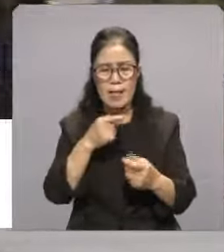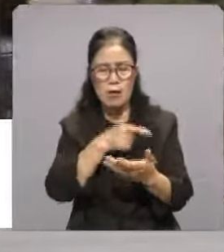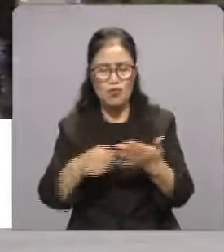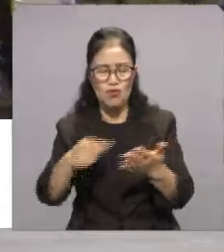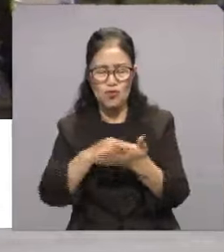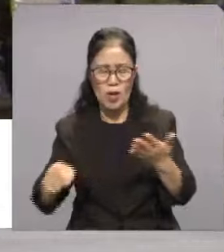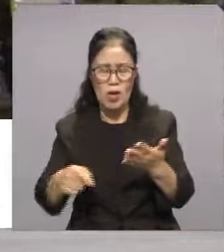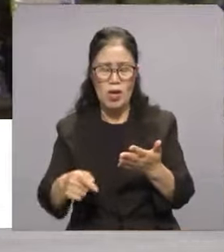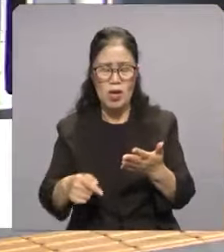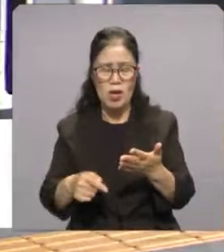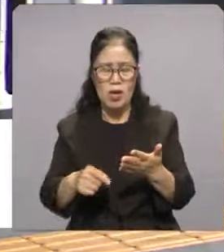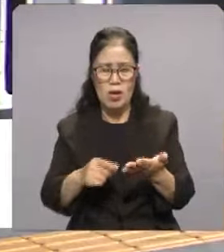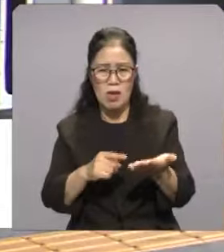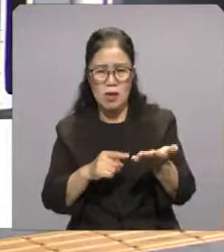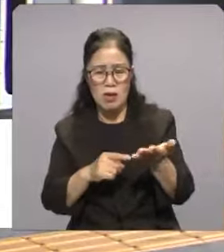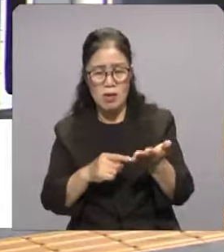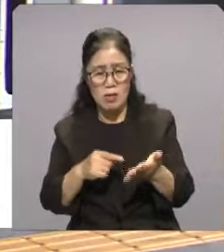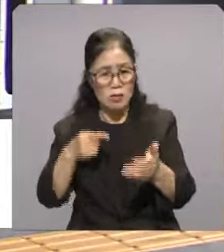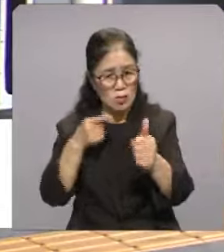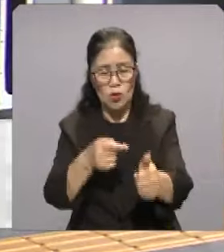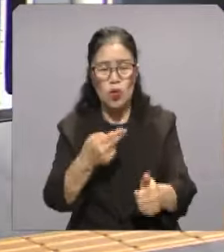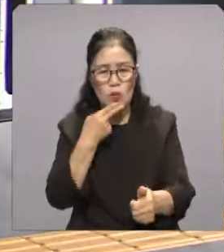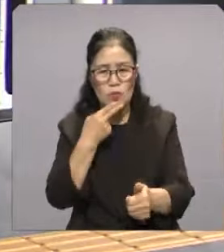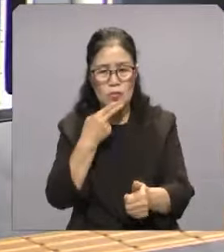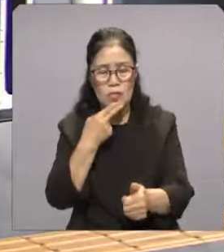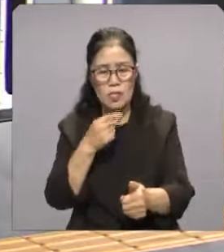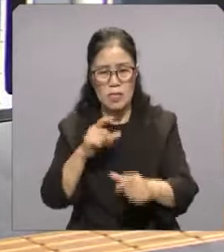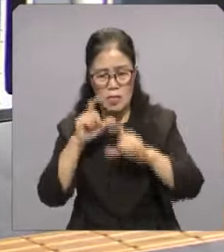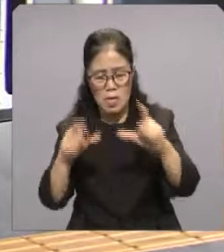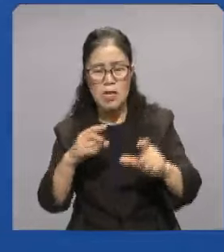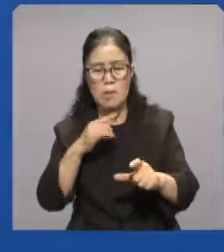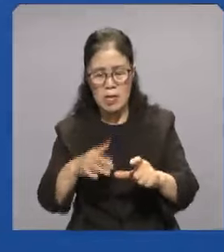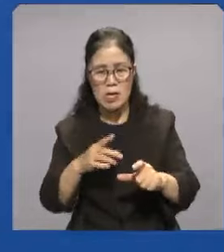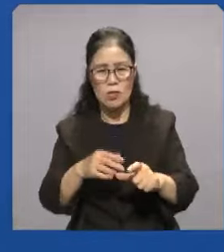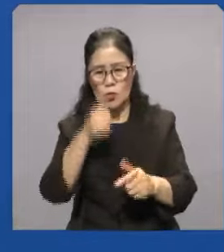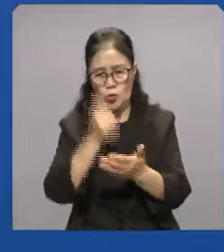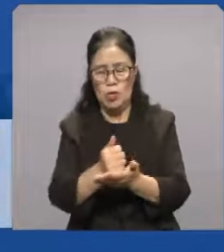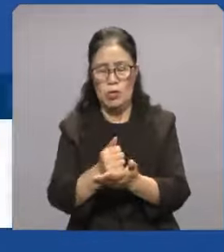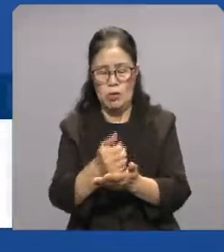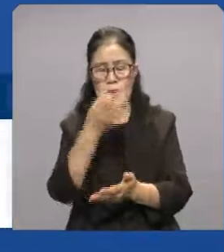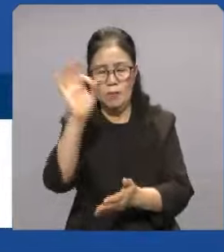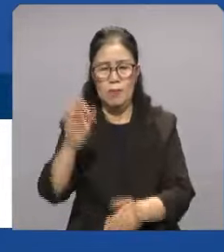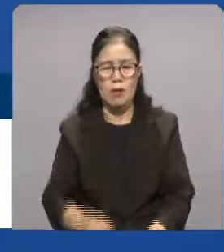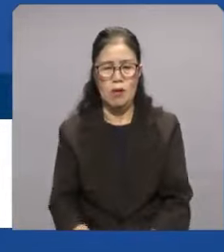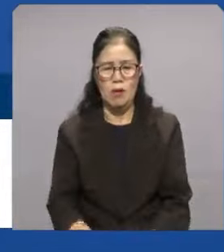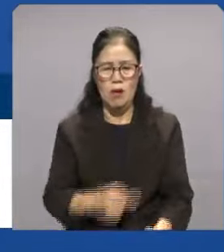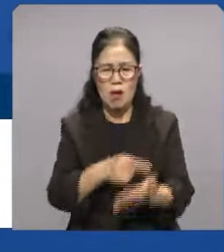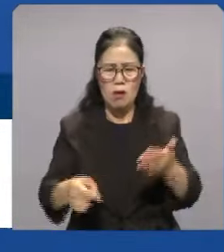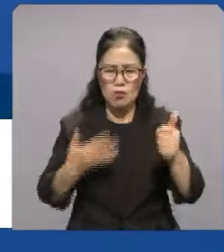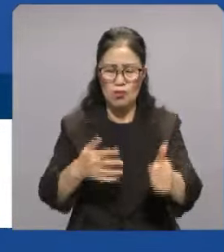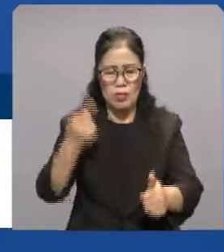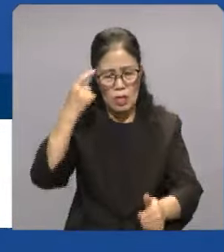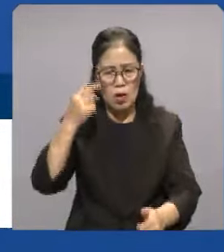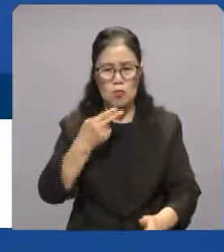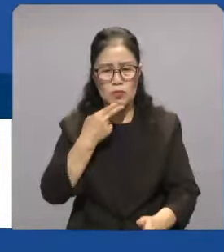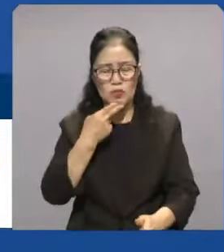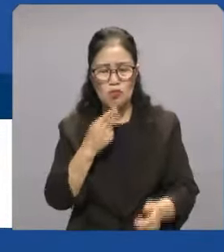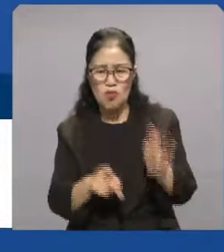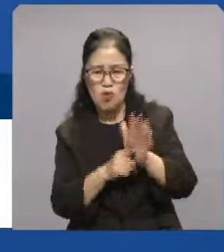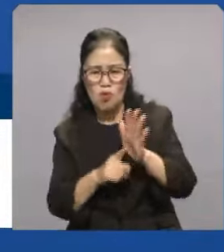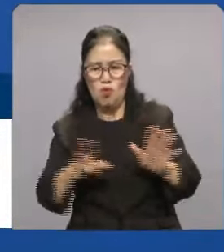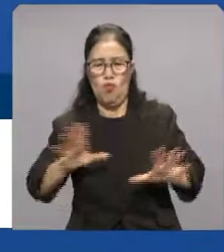생각이 없이 고지만 해도 죄가 성립된다고 강조했습니다. 이제 해악을 실현할 의사가 없더라도 해악을 고지하여